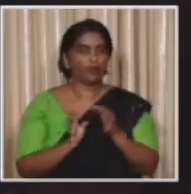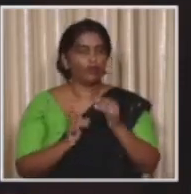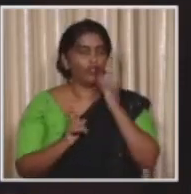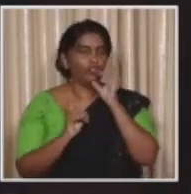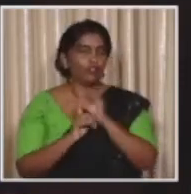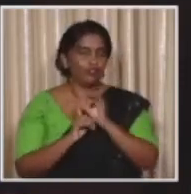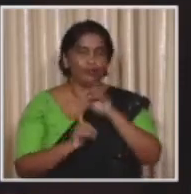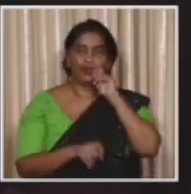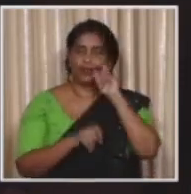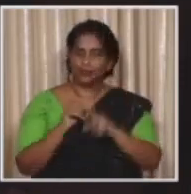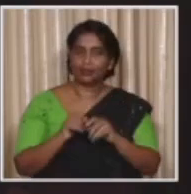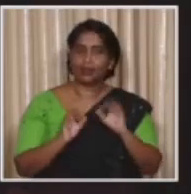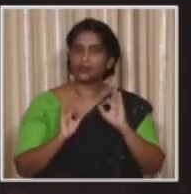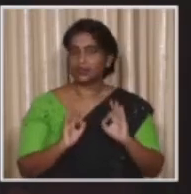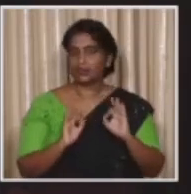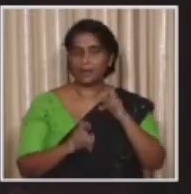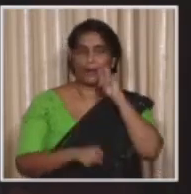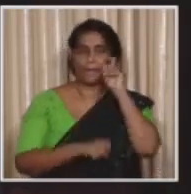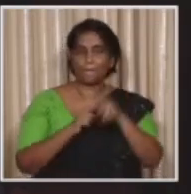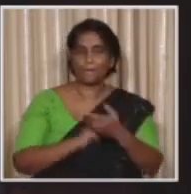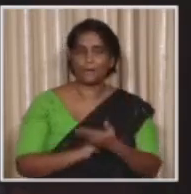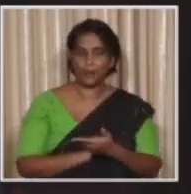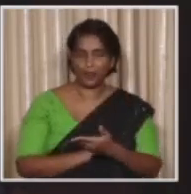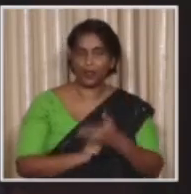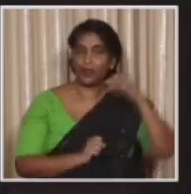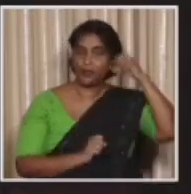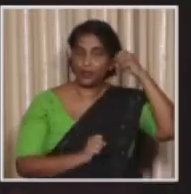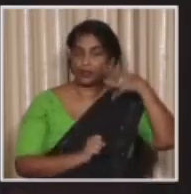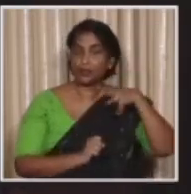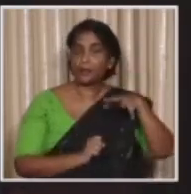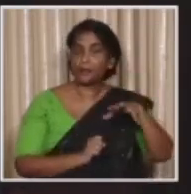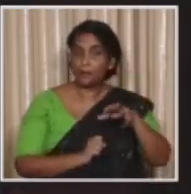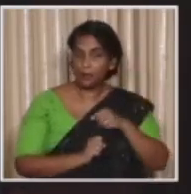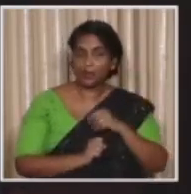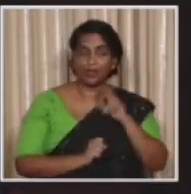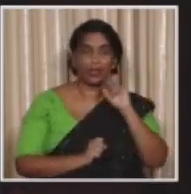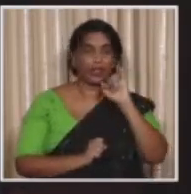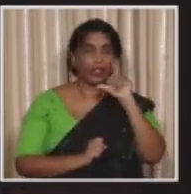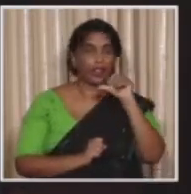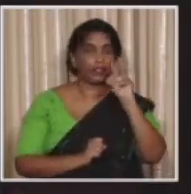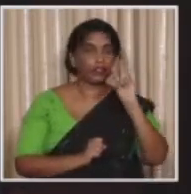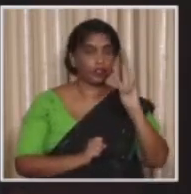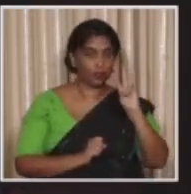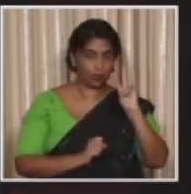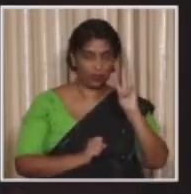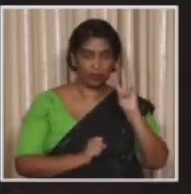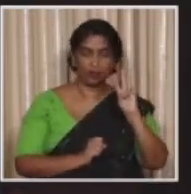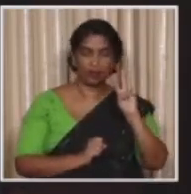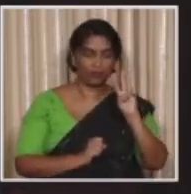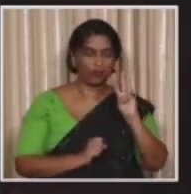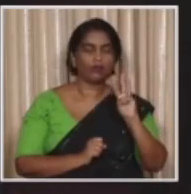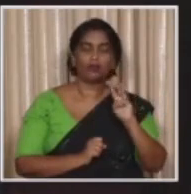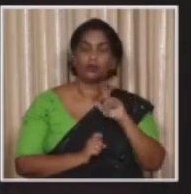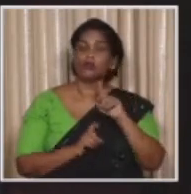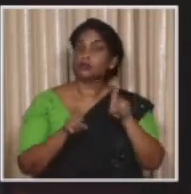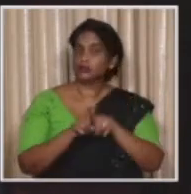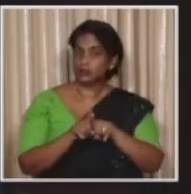ජනතාව සාමාන්‍ය ජනතාව විදුලි පාරිභෝගිකින්ගෙන් 173ක්